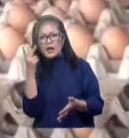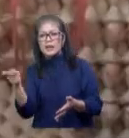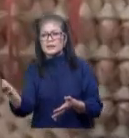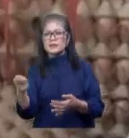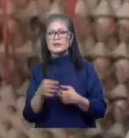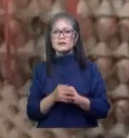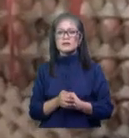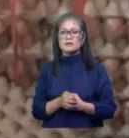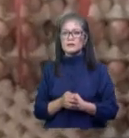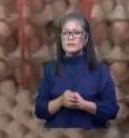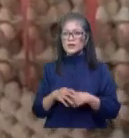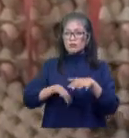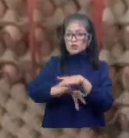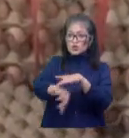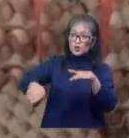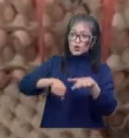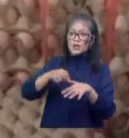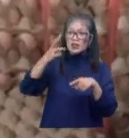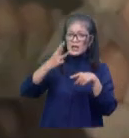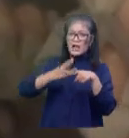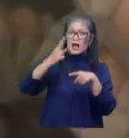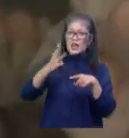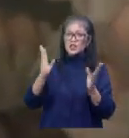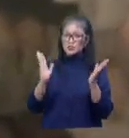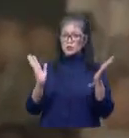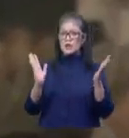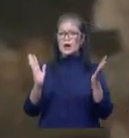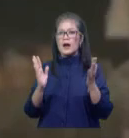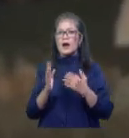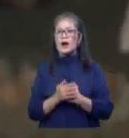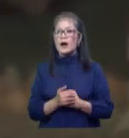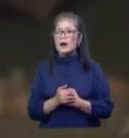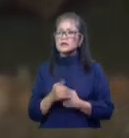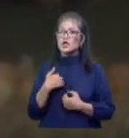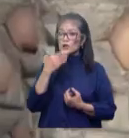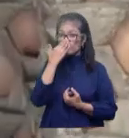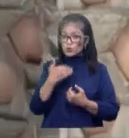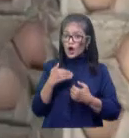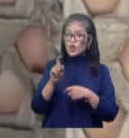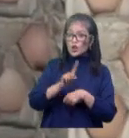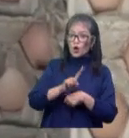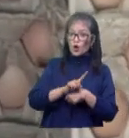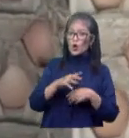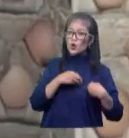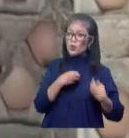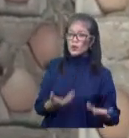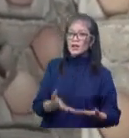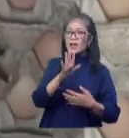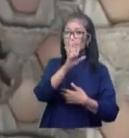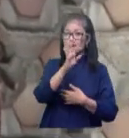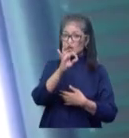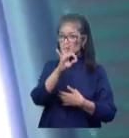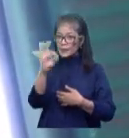Aksi pencurian ini sudah yang ketiga kalinya terjadi. Akibat peristiwa ini pemilik toko mengalami kerugian Rp500.000.